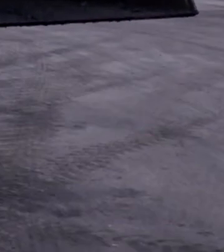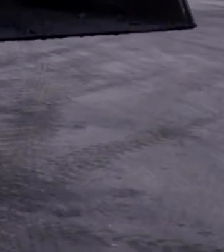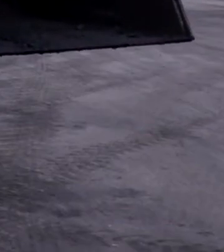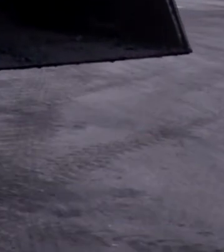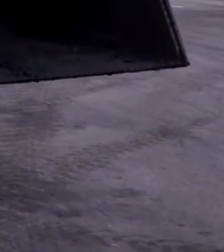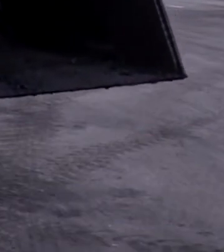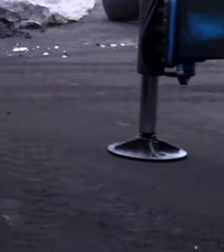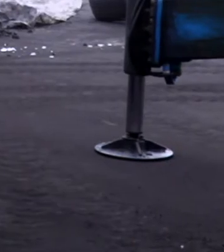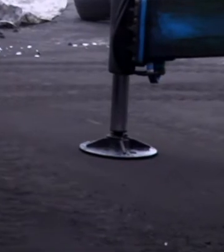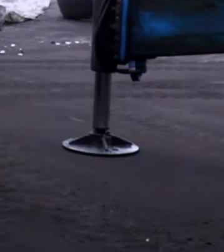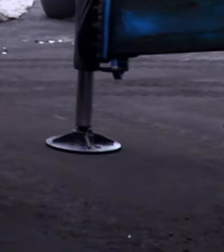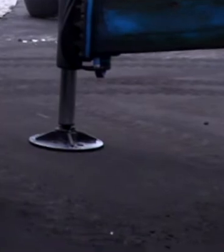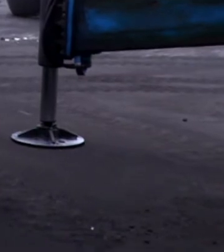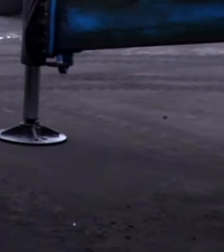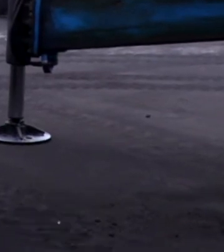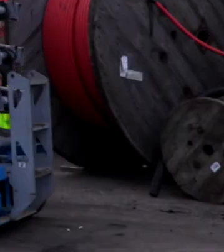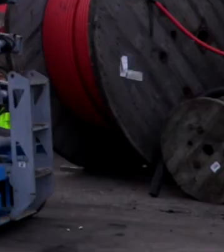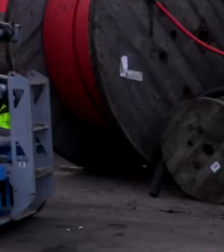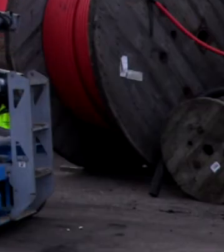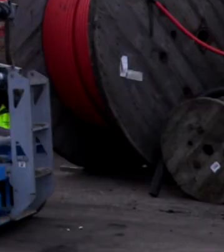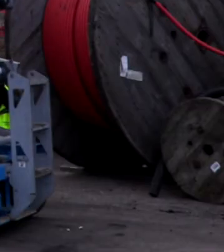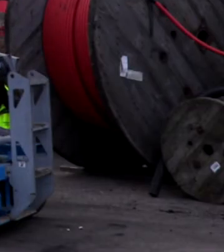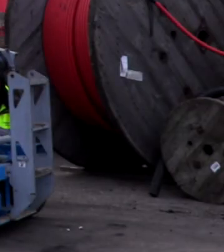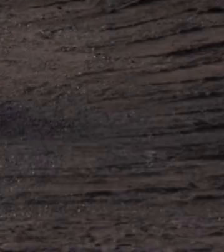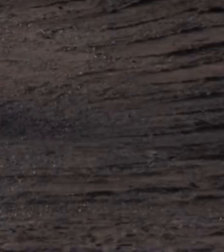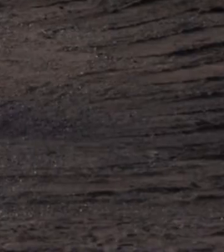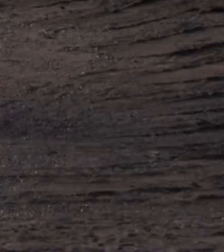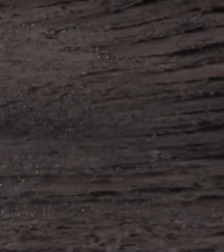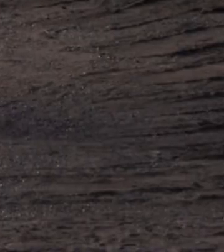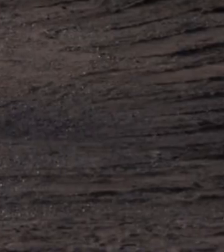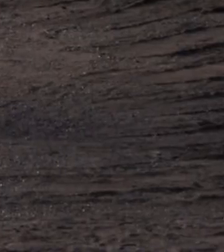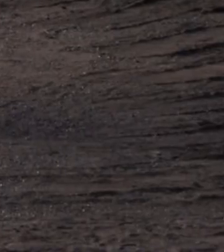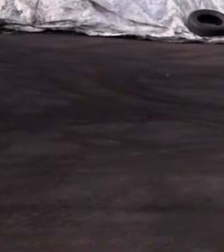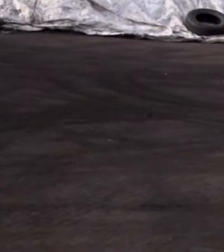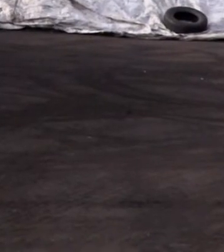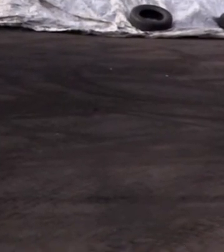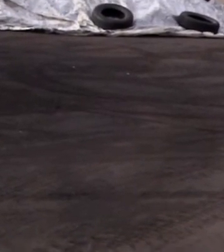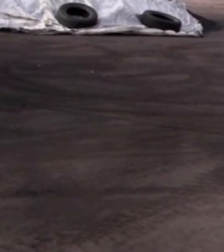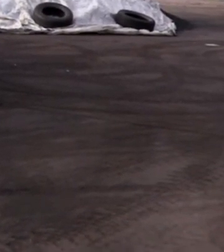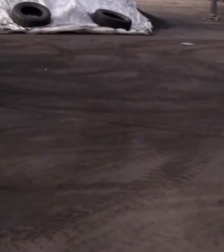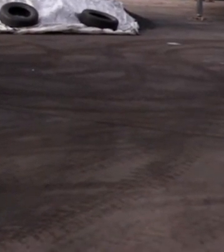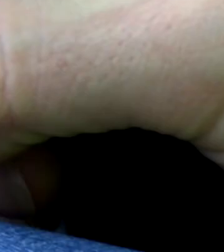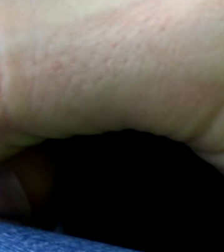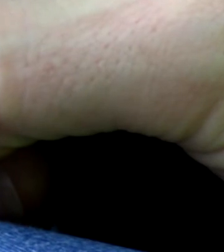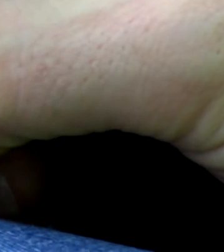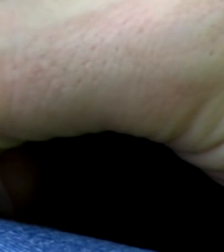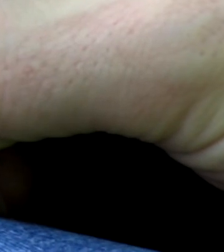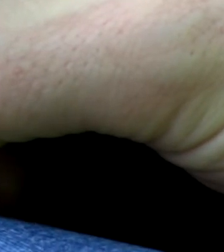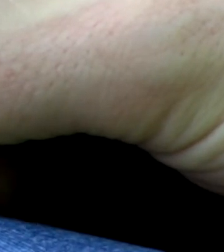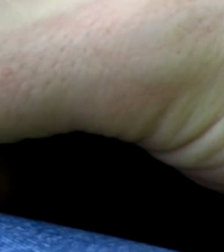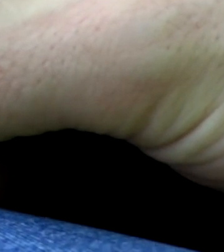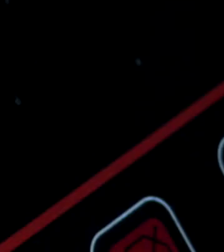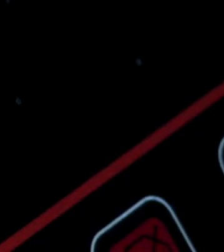ładunkiem, ładowarkę teleskopową, HDS-y, podesty oraz suwnice. Szkolenie teoretyczne i praktyczne odbywa się w siedzibie firmy na ulicy